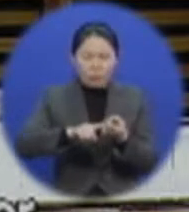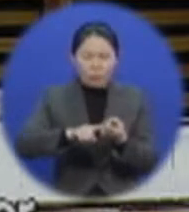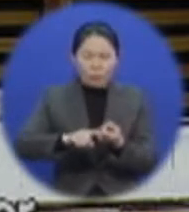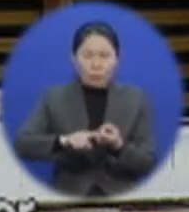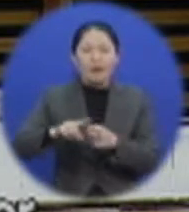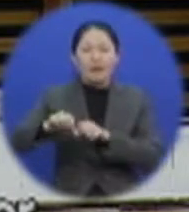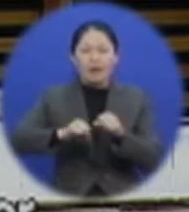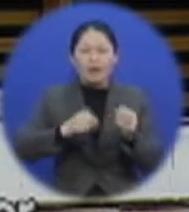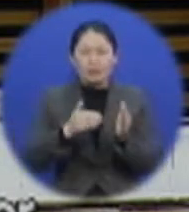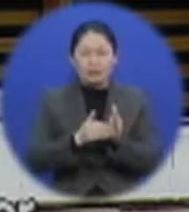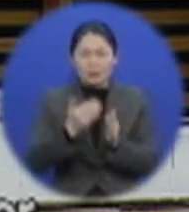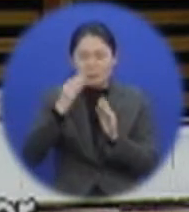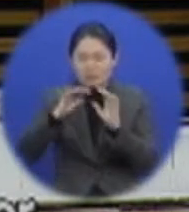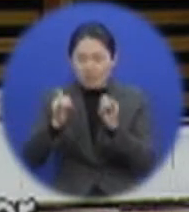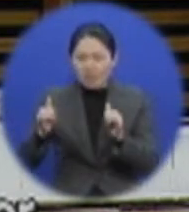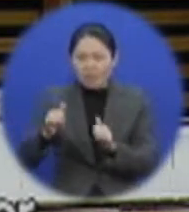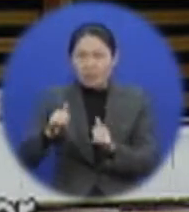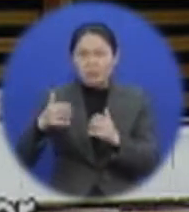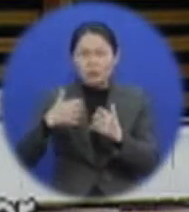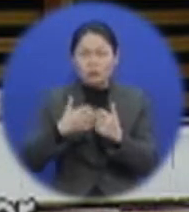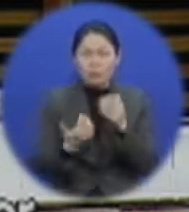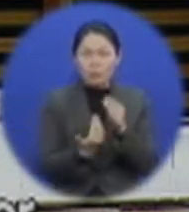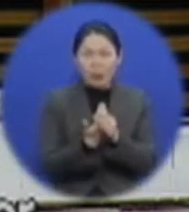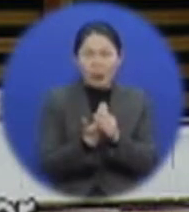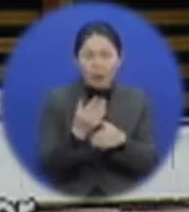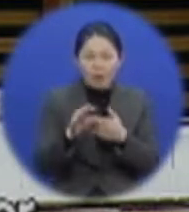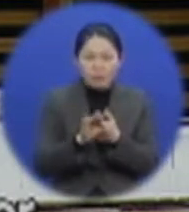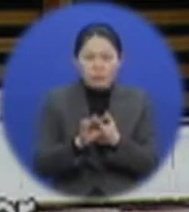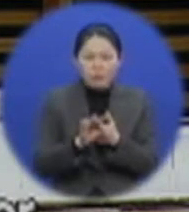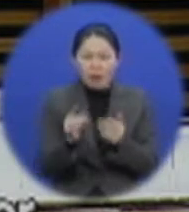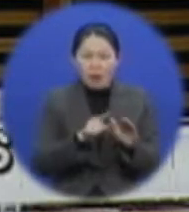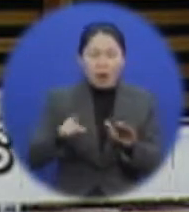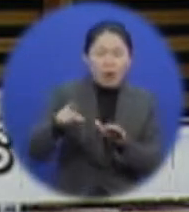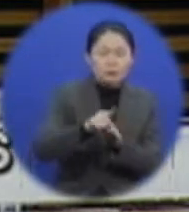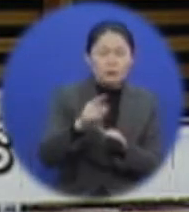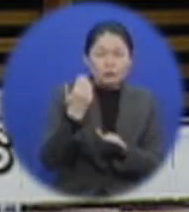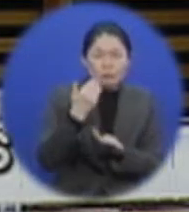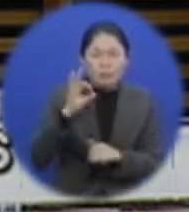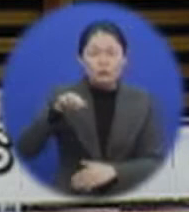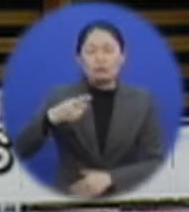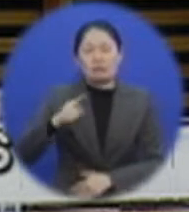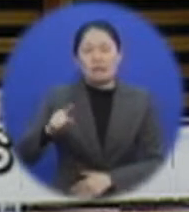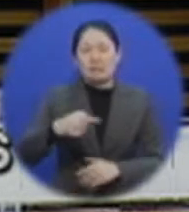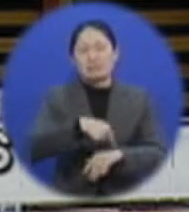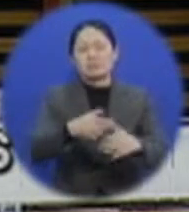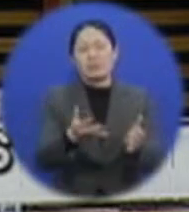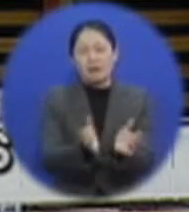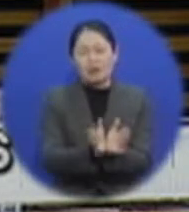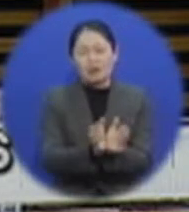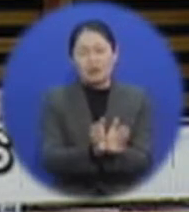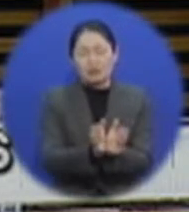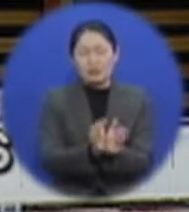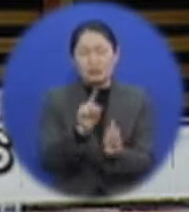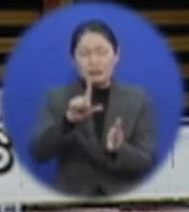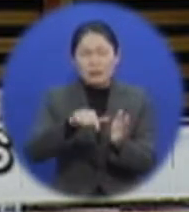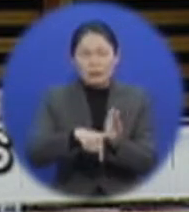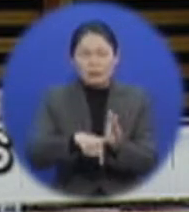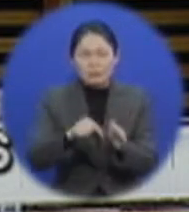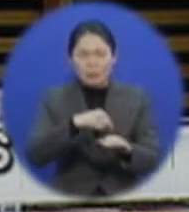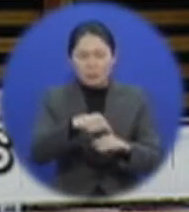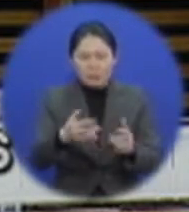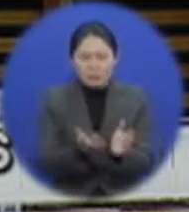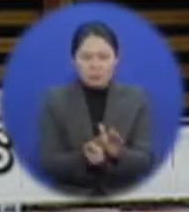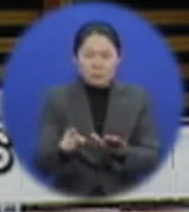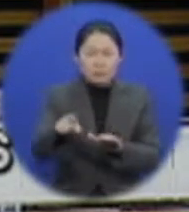이스라엘의 전쟁이 나면 항상 최선 봉은 유다지파 요 그때 전쟁의 제일 선봉은 제일 많은